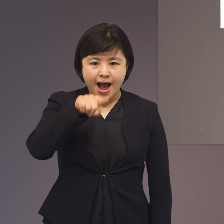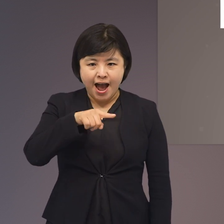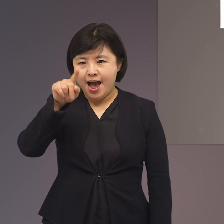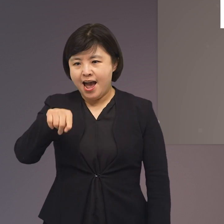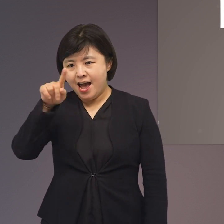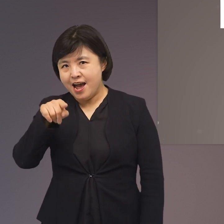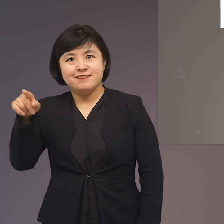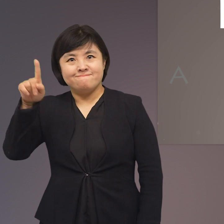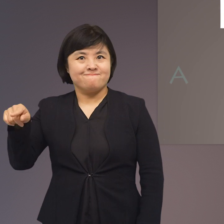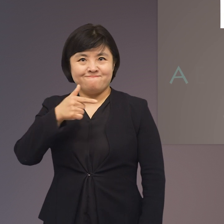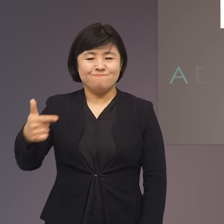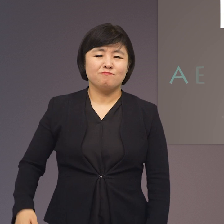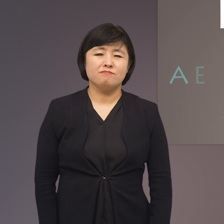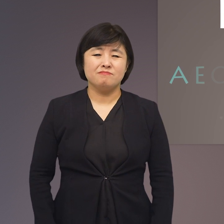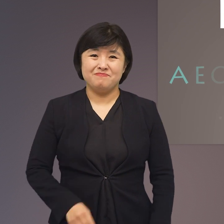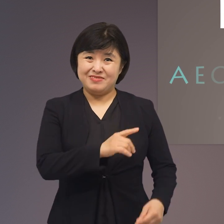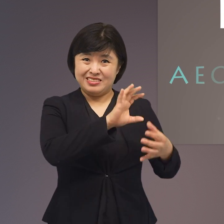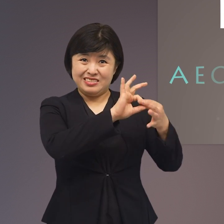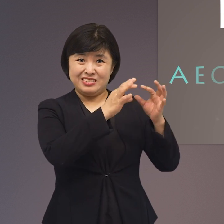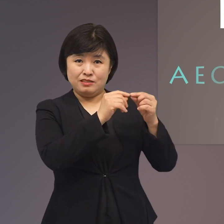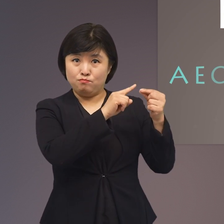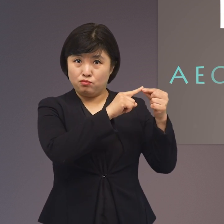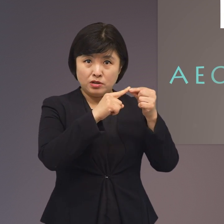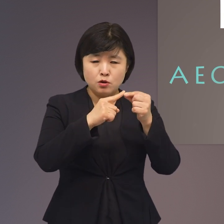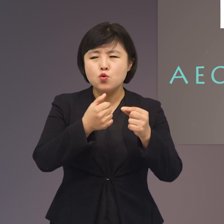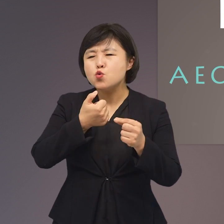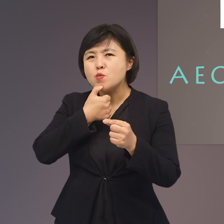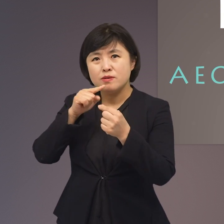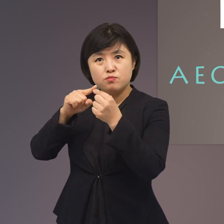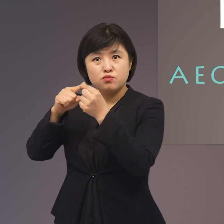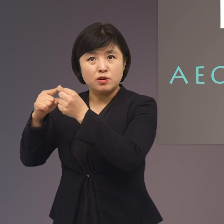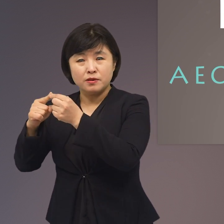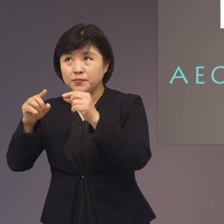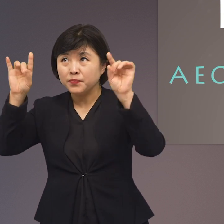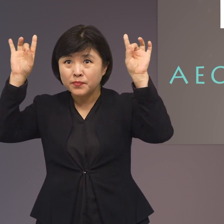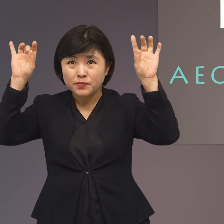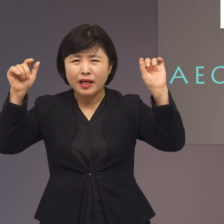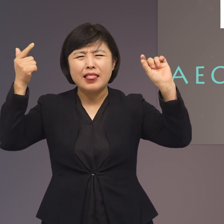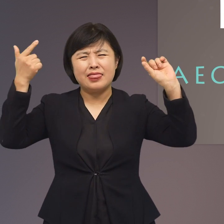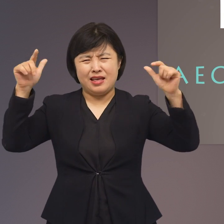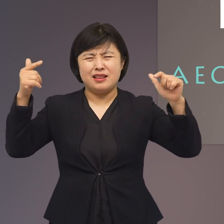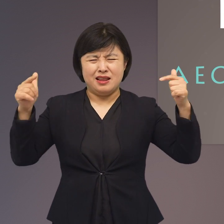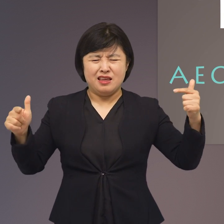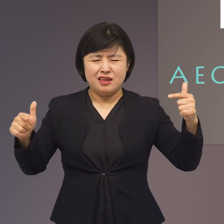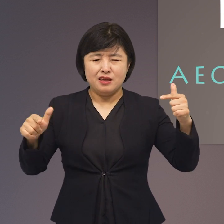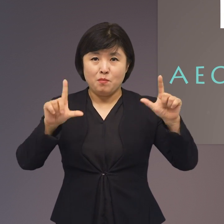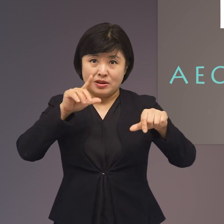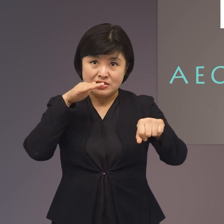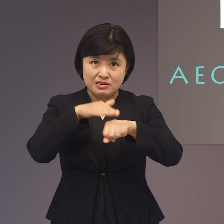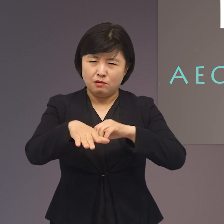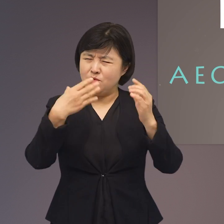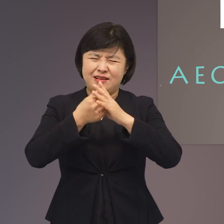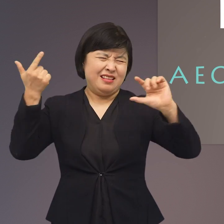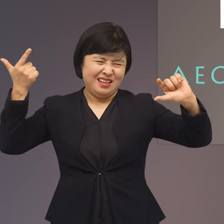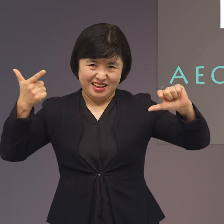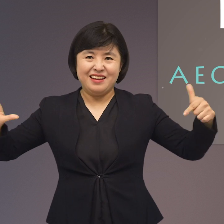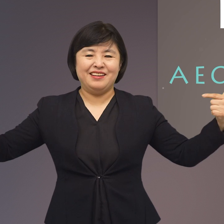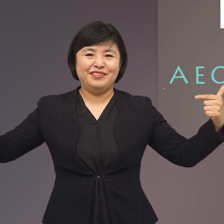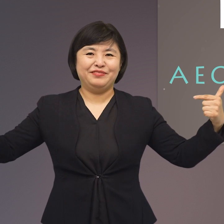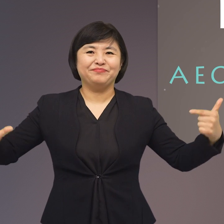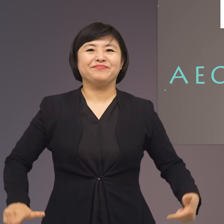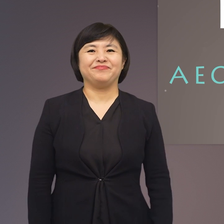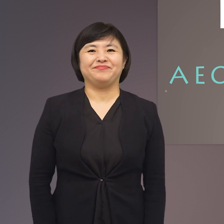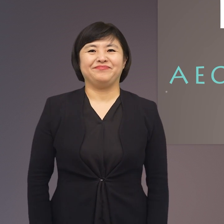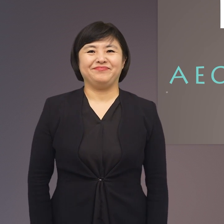대문자였고요. 그리스 알파벳과 로마 알파벳은 낯글자도 몇 개는 다르지만 그 스타일,